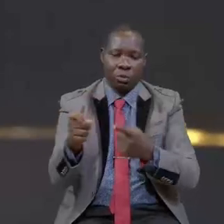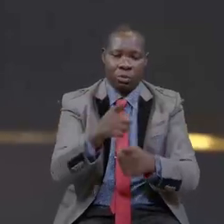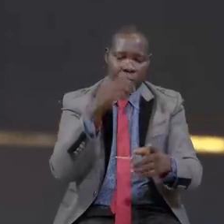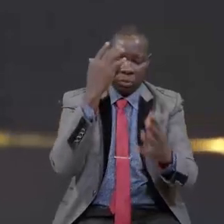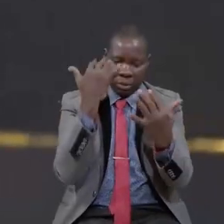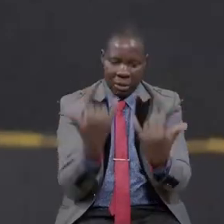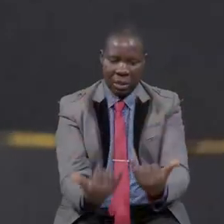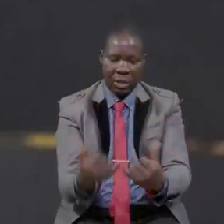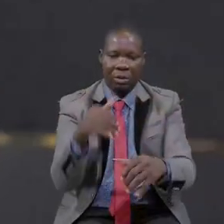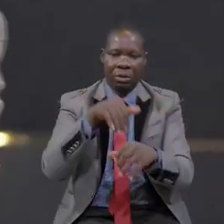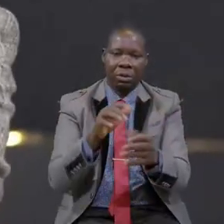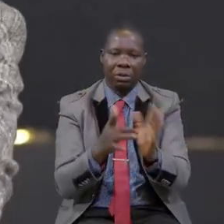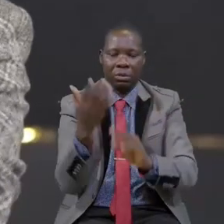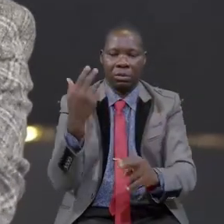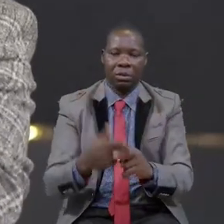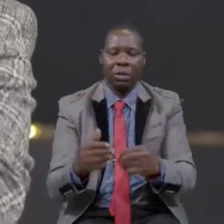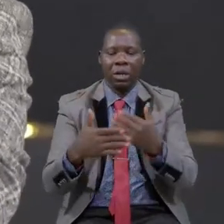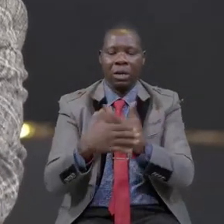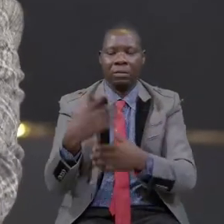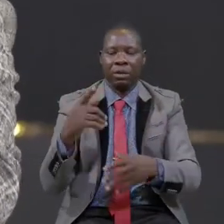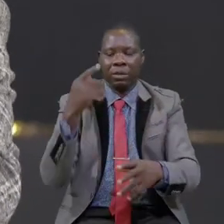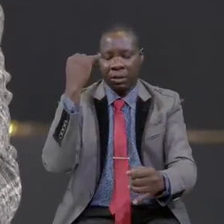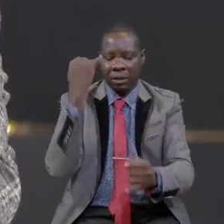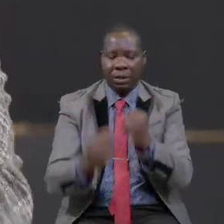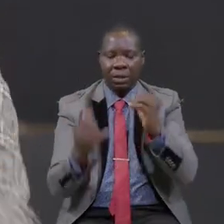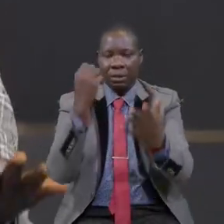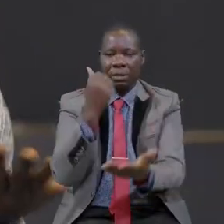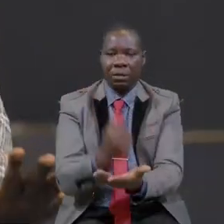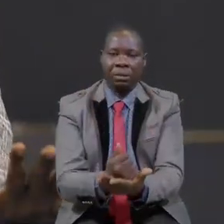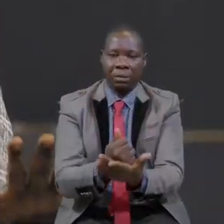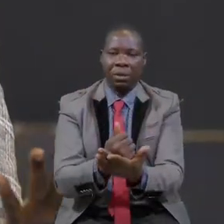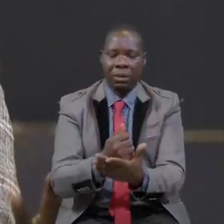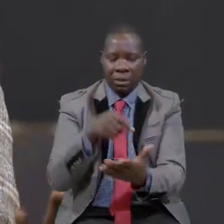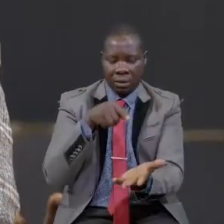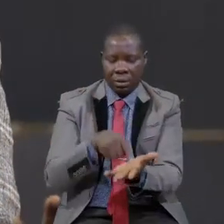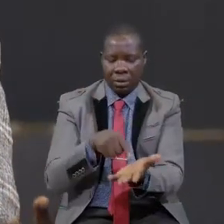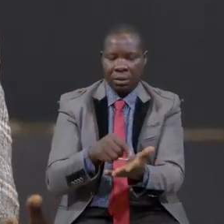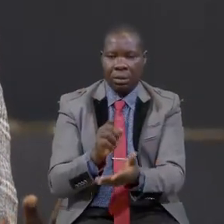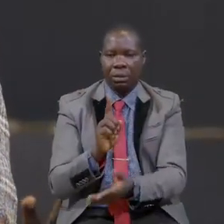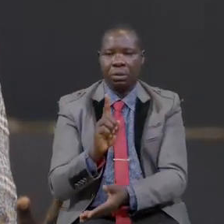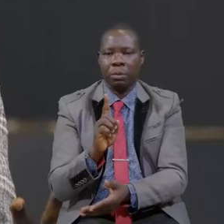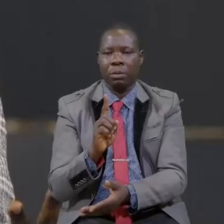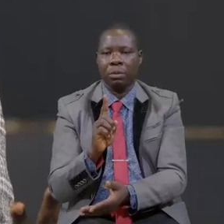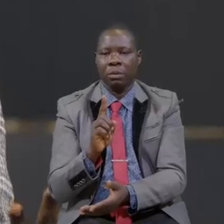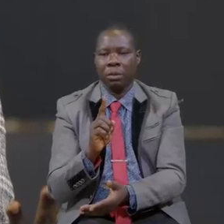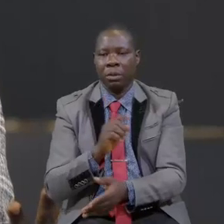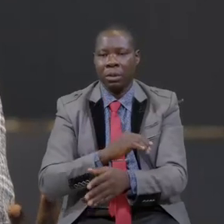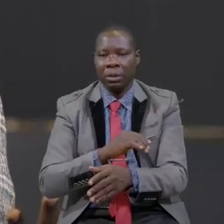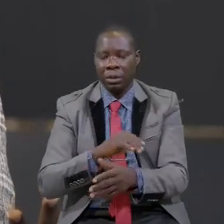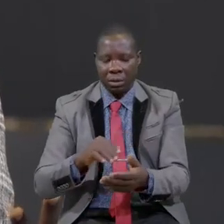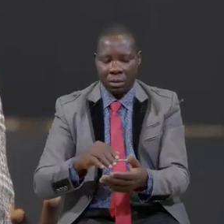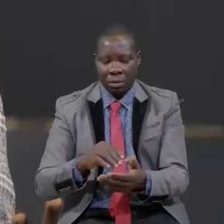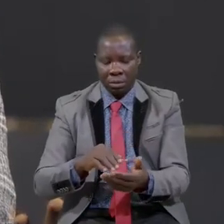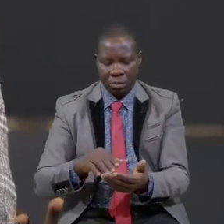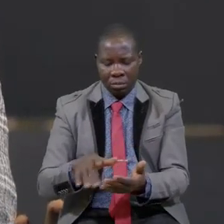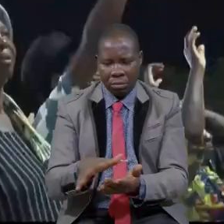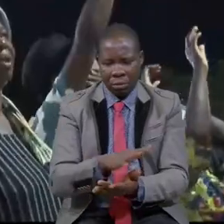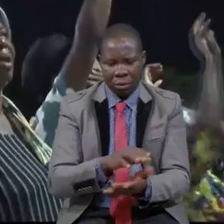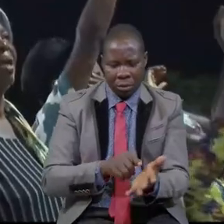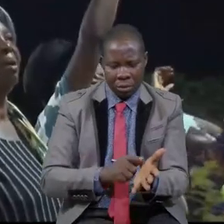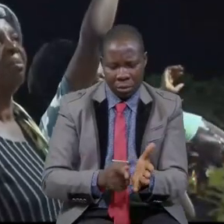là-bas. Et après le dernier, amen. Examine-toi. Ces serpents et